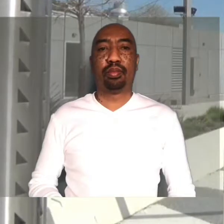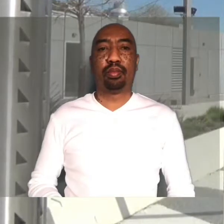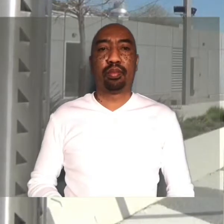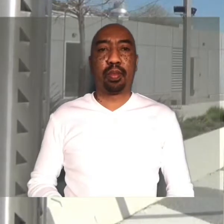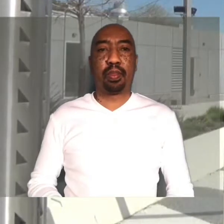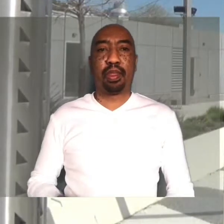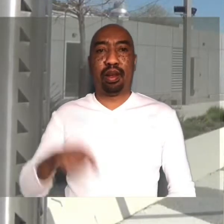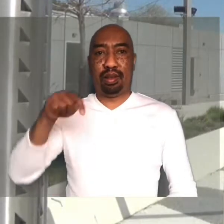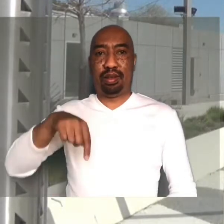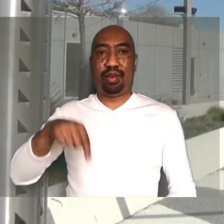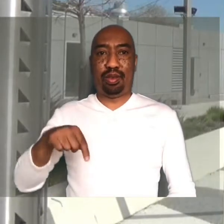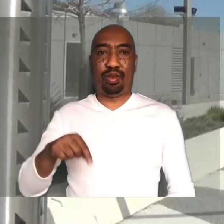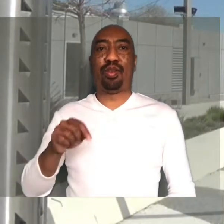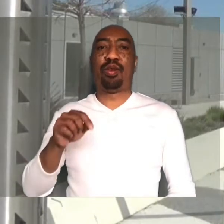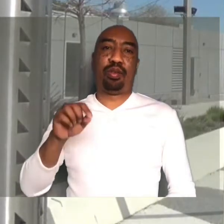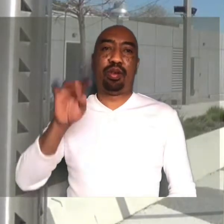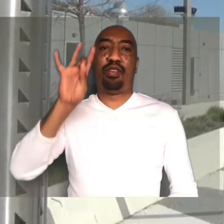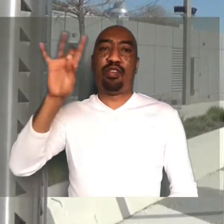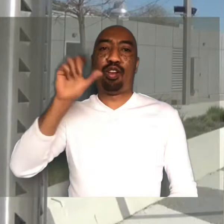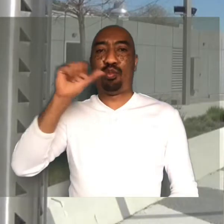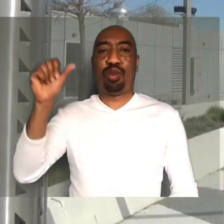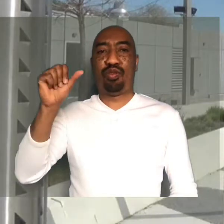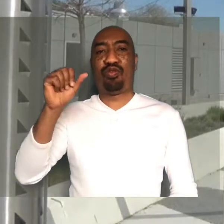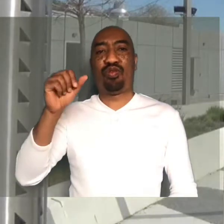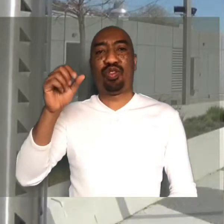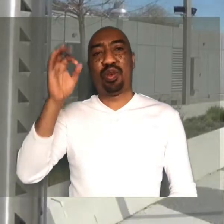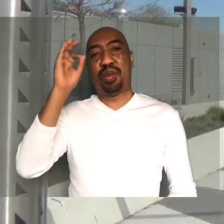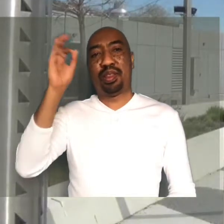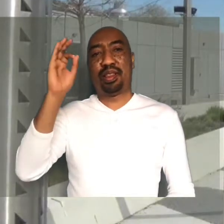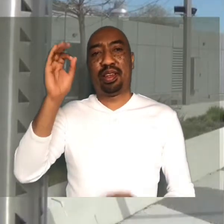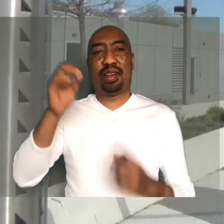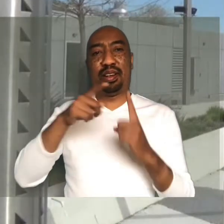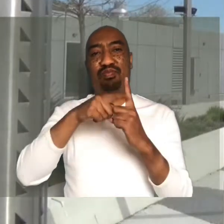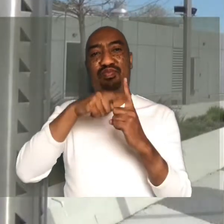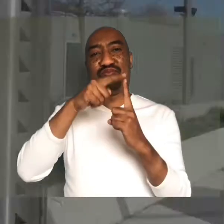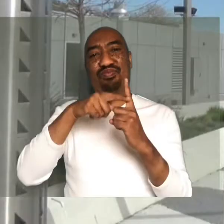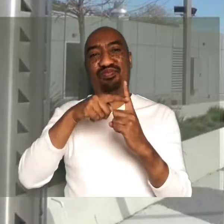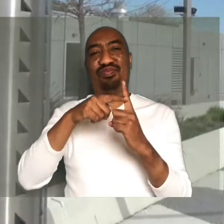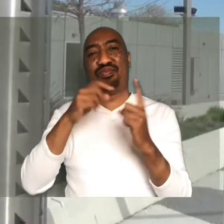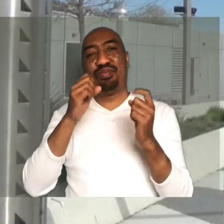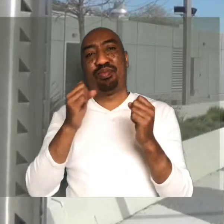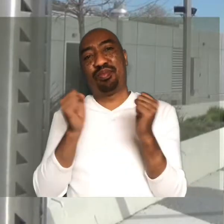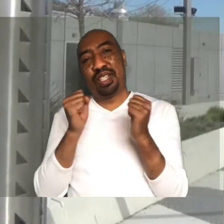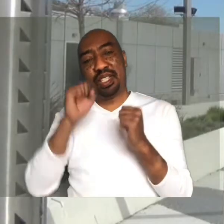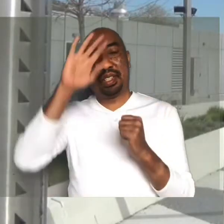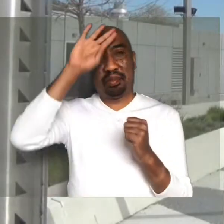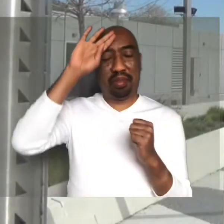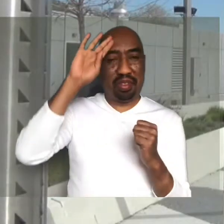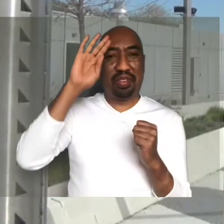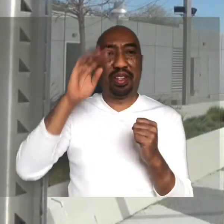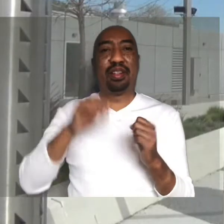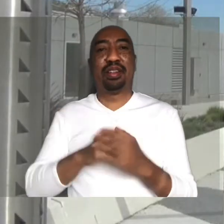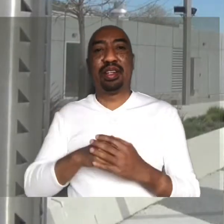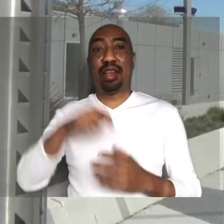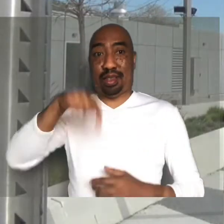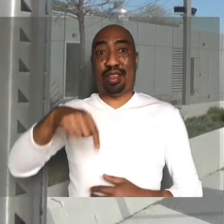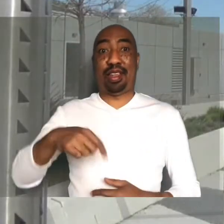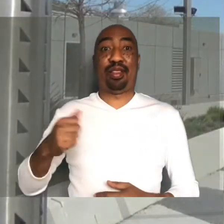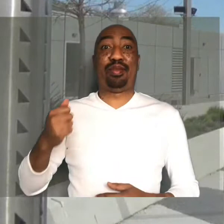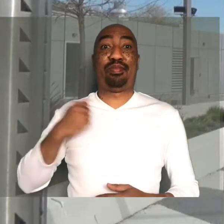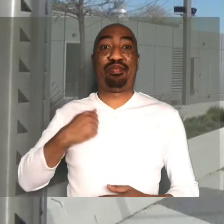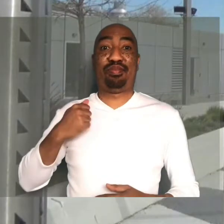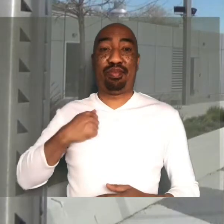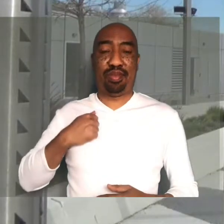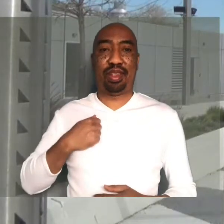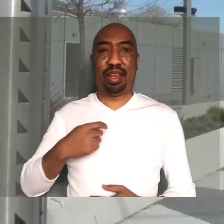Fala amin'ny folo degré fandimby ny rahona sy ny masoandro somary misy rivotra. Izany ny toetrandro eto Montréal amin'ity andronio